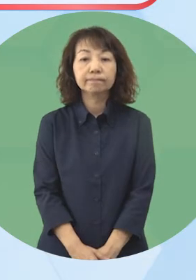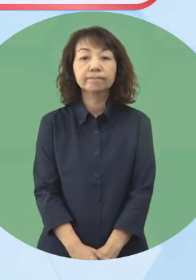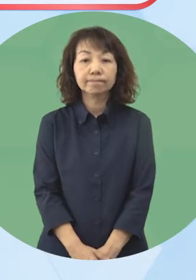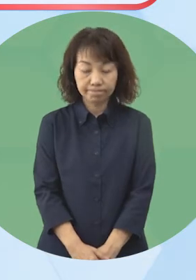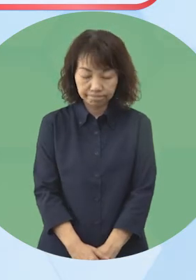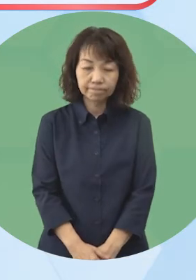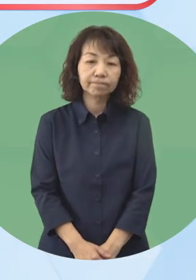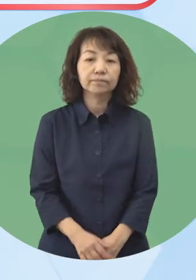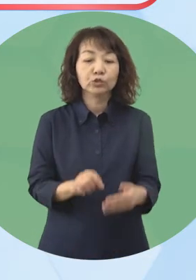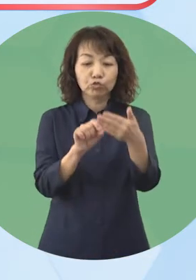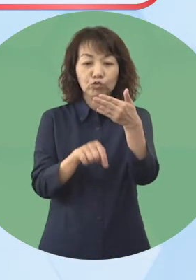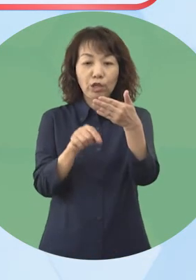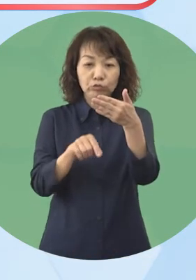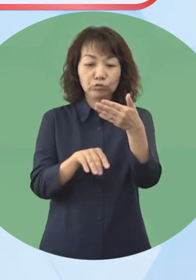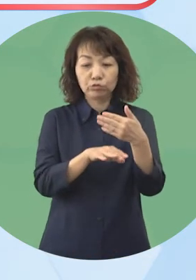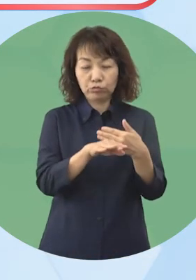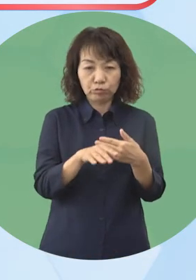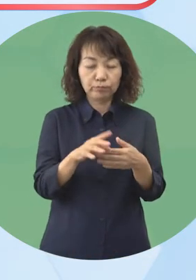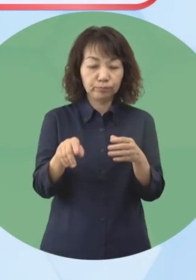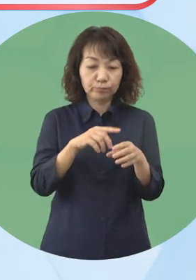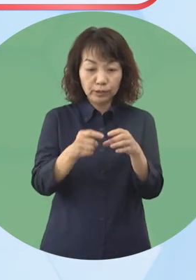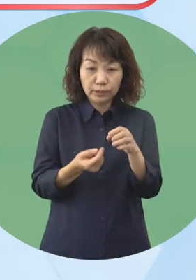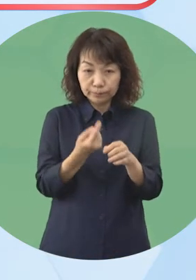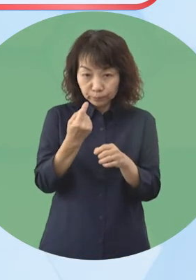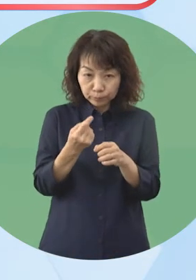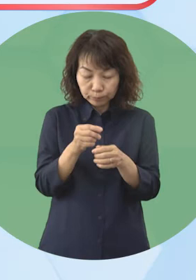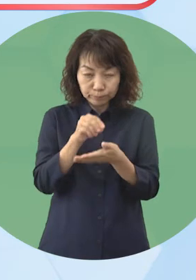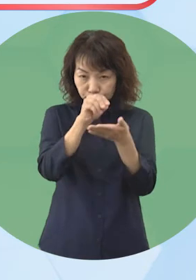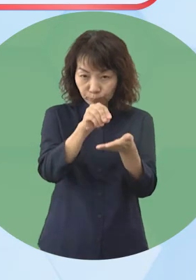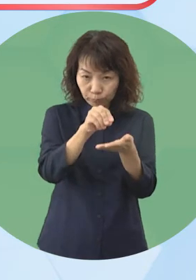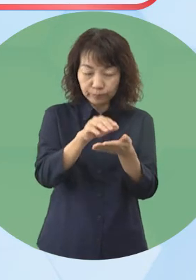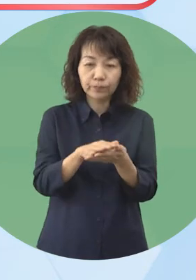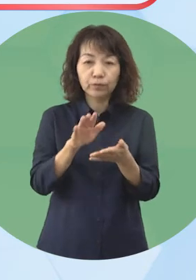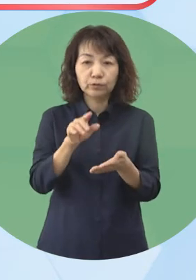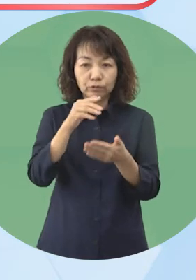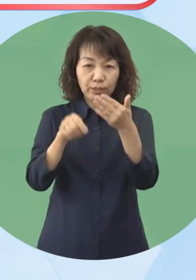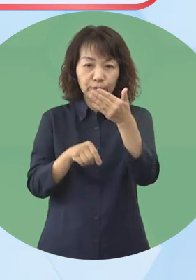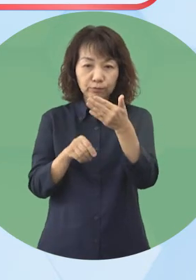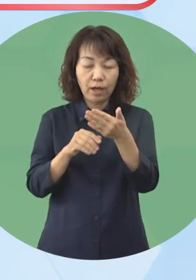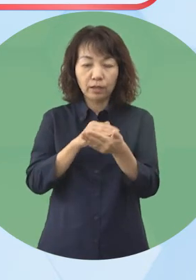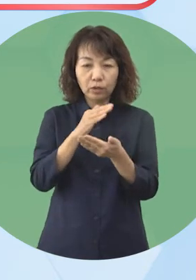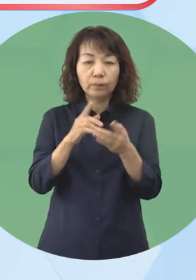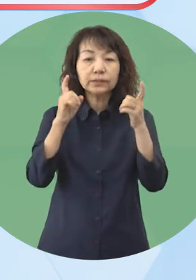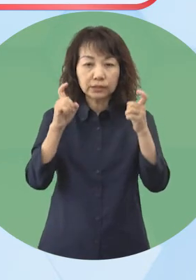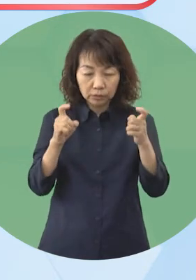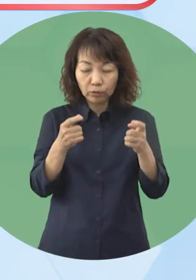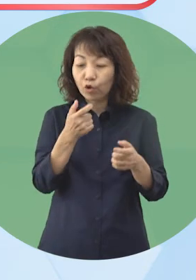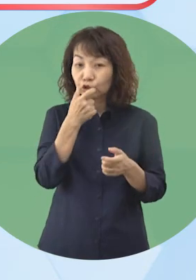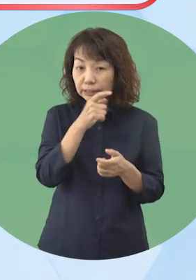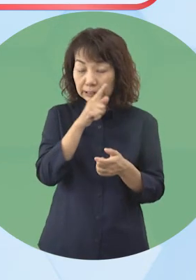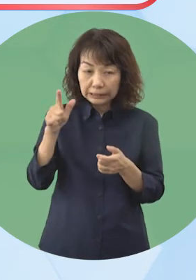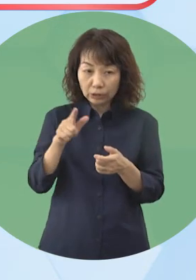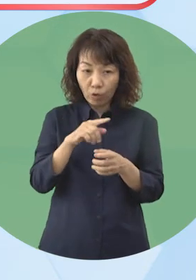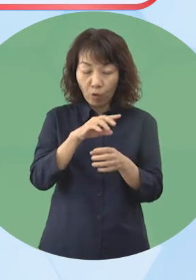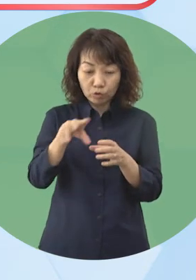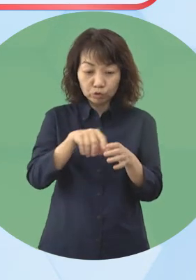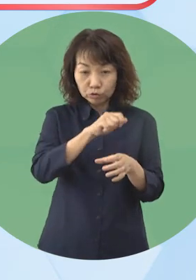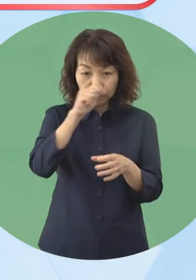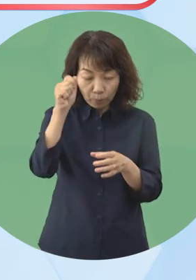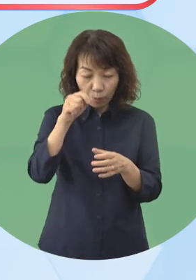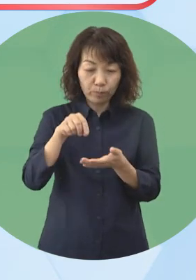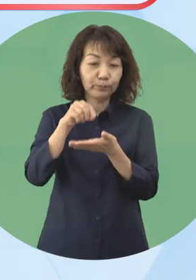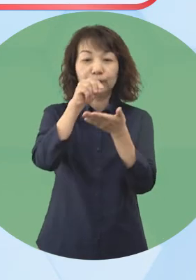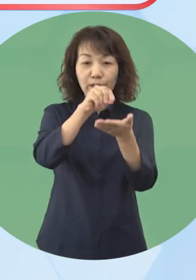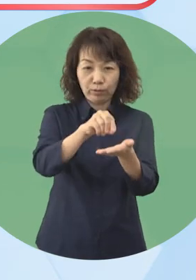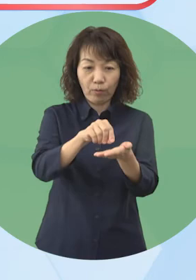ここで視聴者プレゼントのお知らせじゃ。今月はこちらの商品を抽選でプレゼント。みんなのご応募待